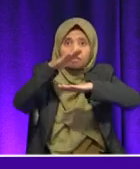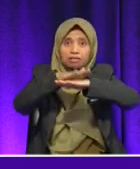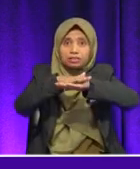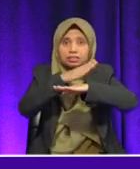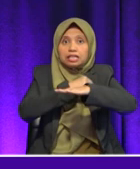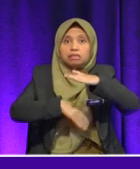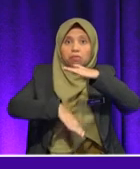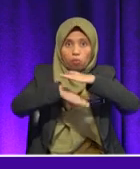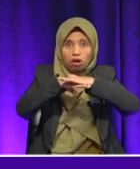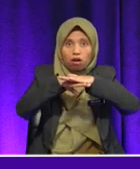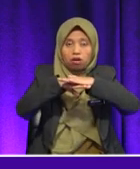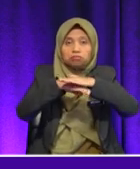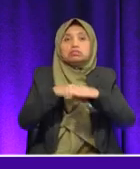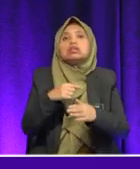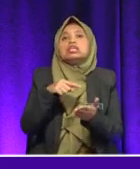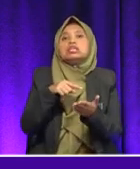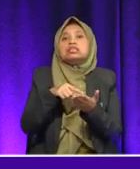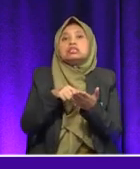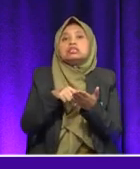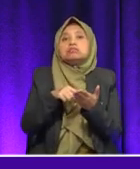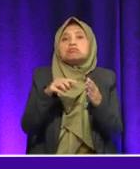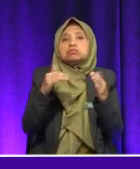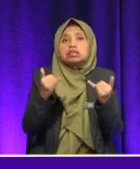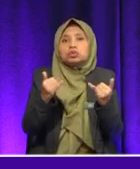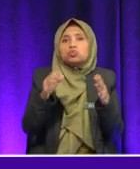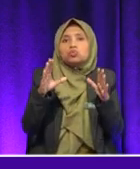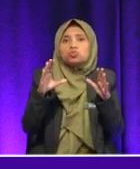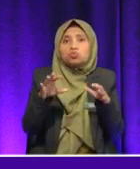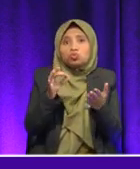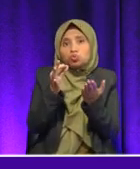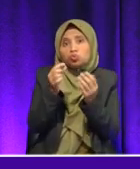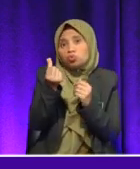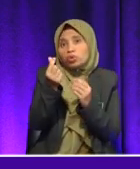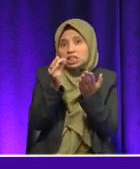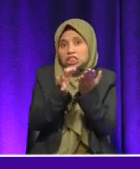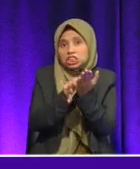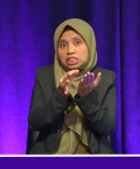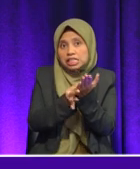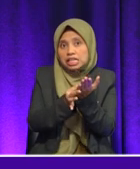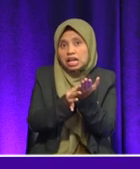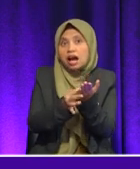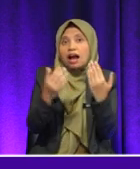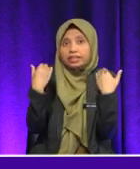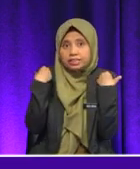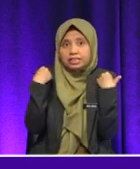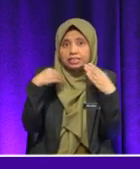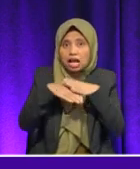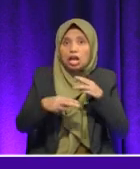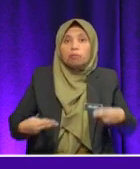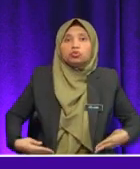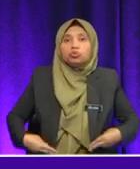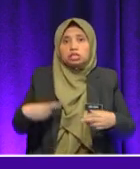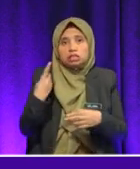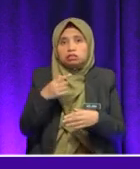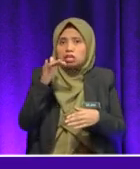ini adalah buat masa sekarang memang duit ini ada dalam kita punya kehidupan kita lah mana yang